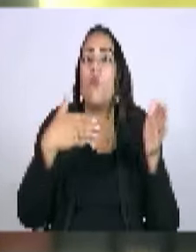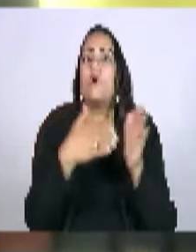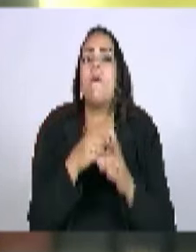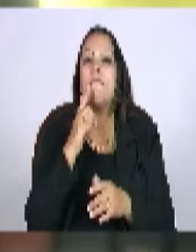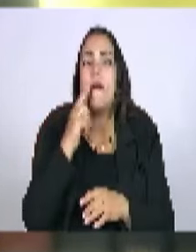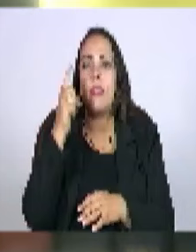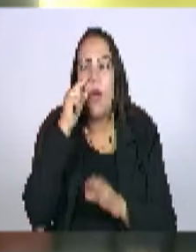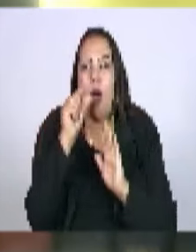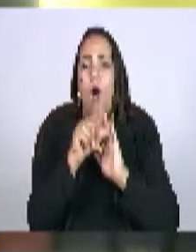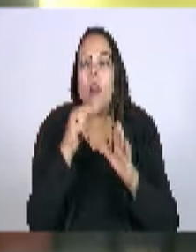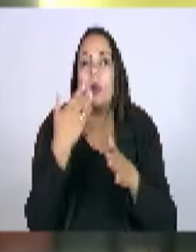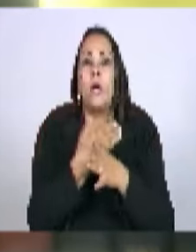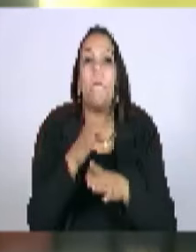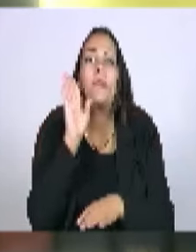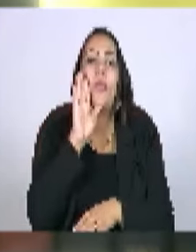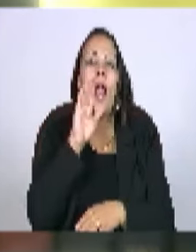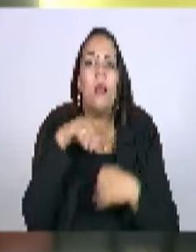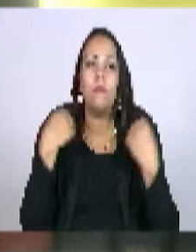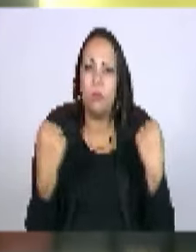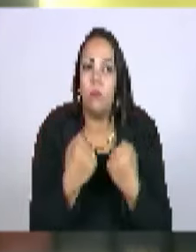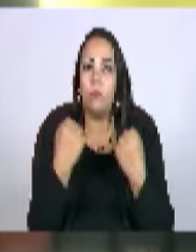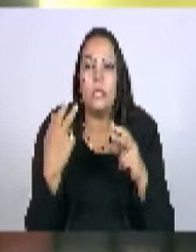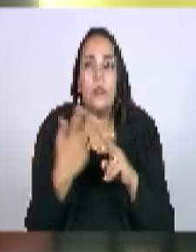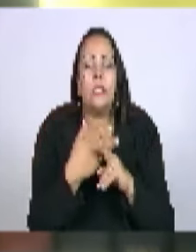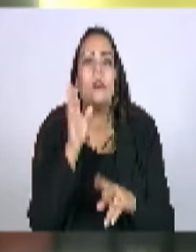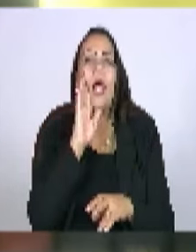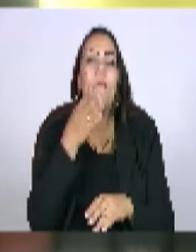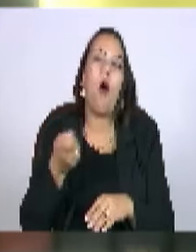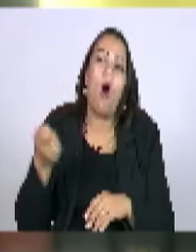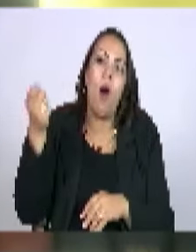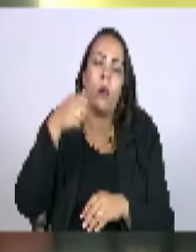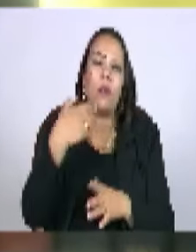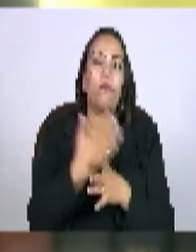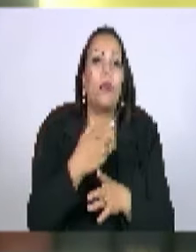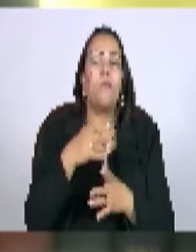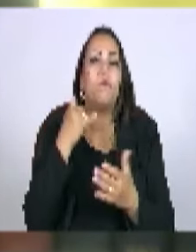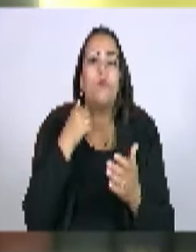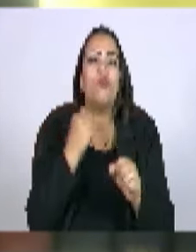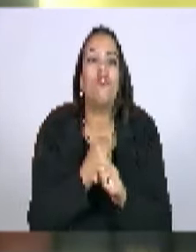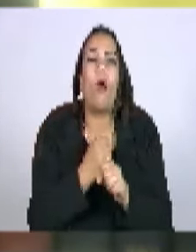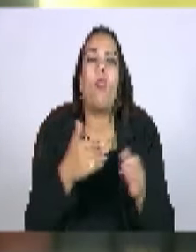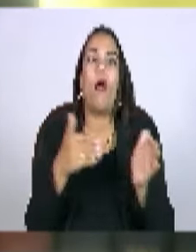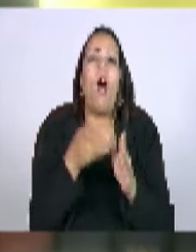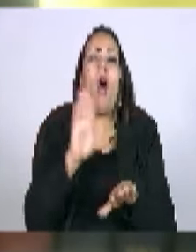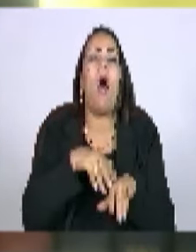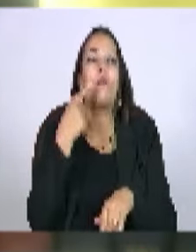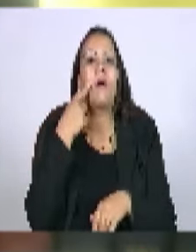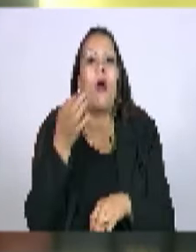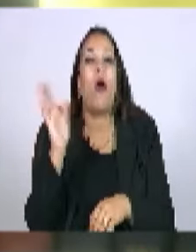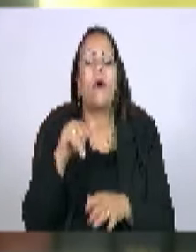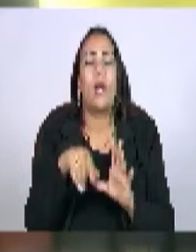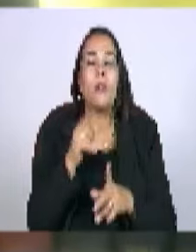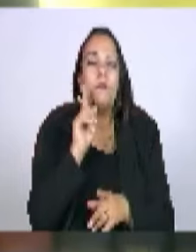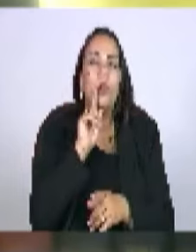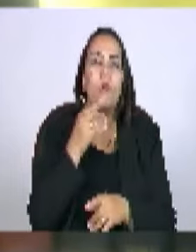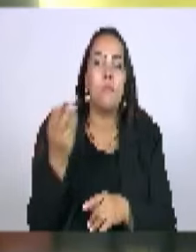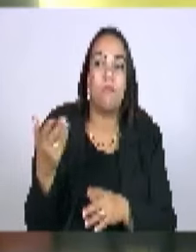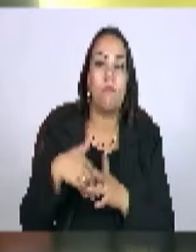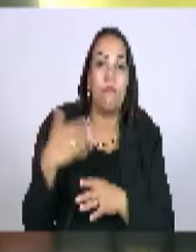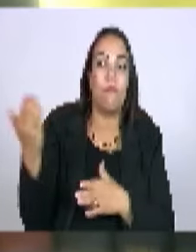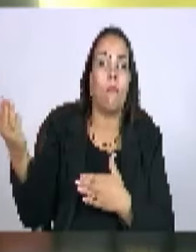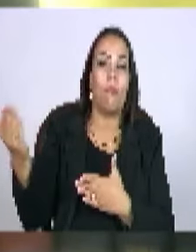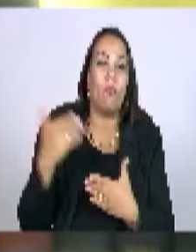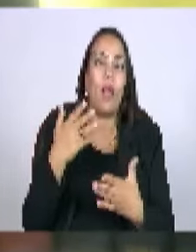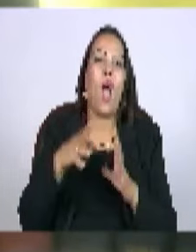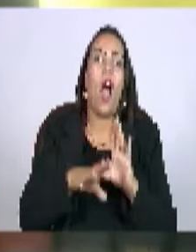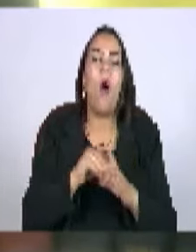المعينه تدي كورسات للناس وتعلمهم اكتر فيشغل هذه الوظائف دون الحاجه الى رفع معدلات